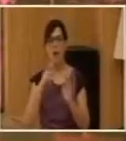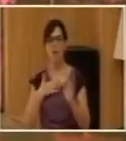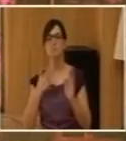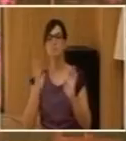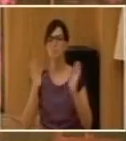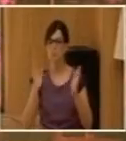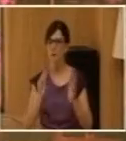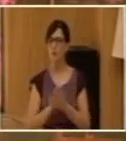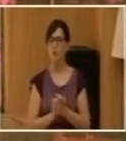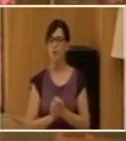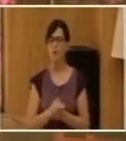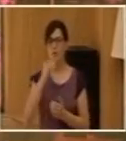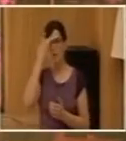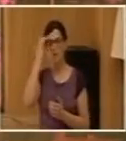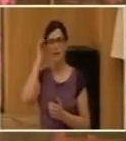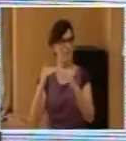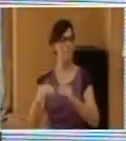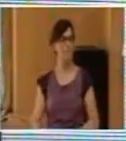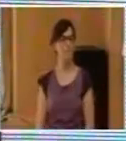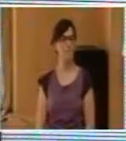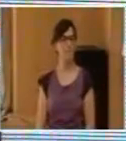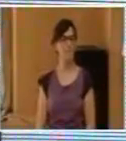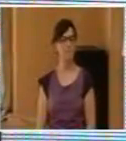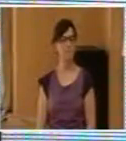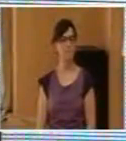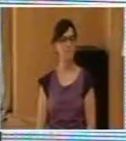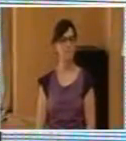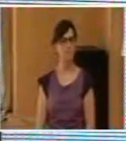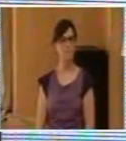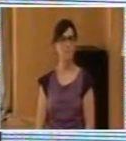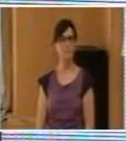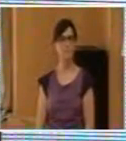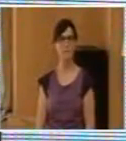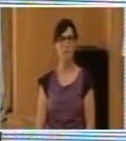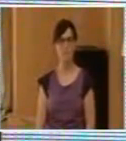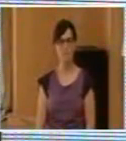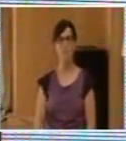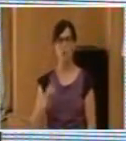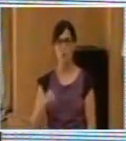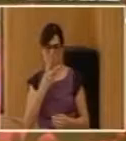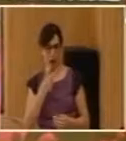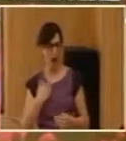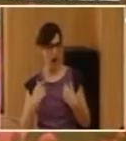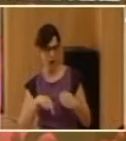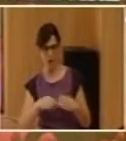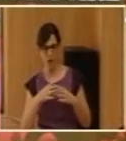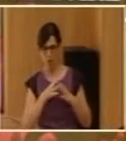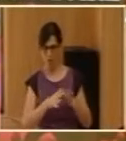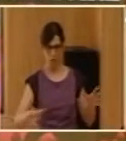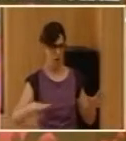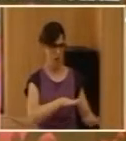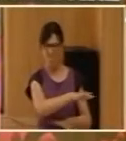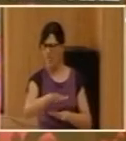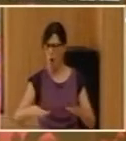ministri Veliaj theksoi se tashmë të gjitha kategoritë sociale që e meritojnë do të kenë shërbim nga Ministria e Mirëqenies Sociale. 20.000 veta e